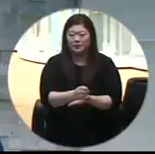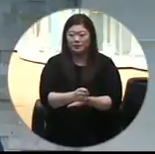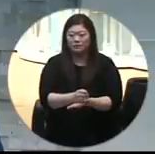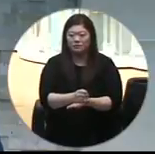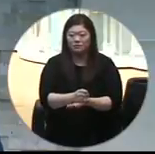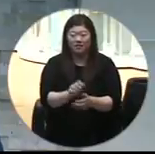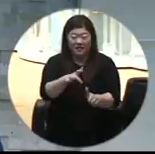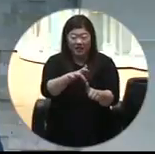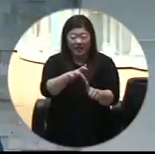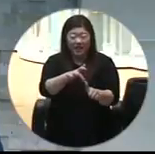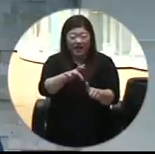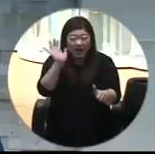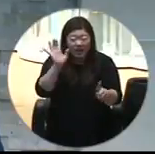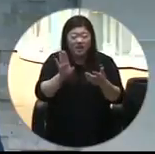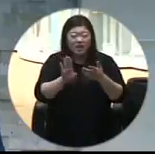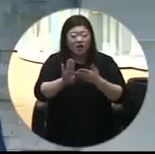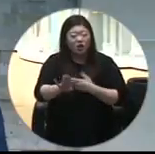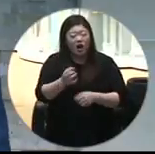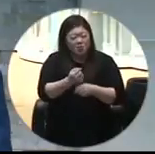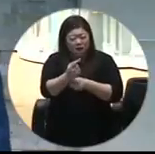되고